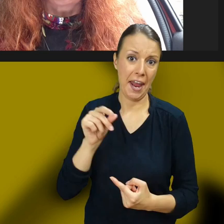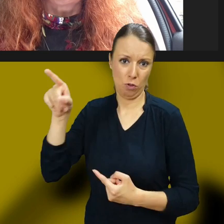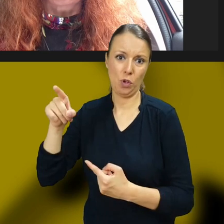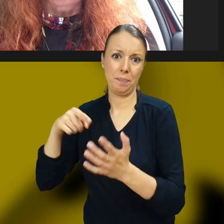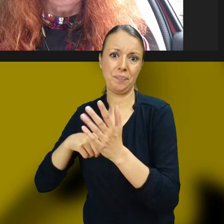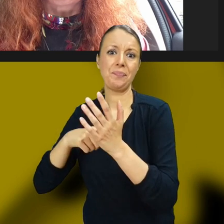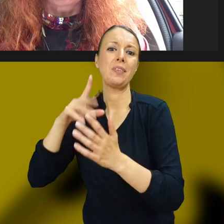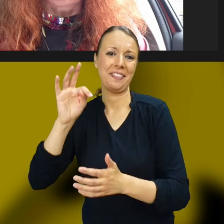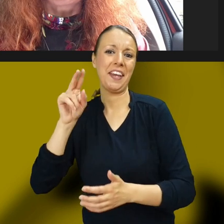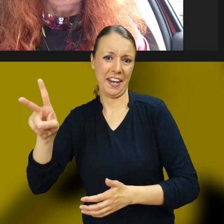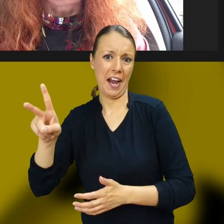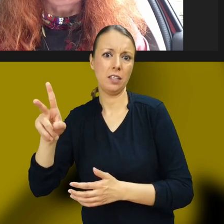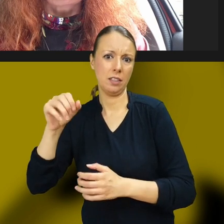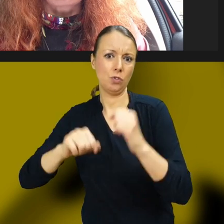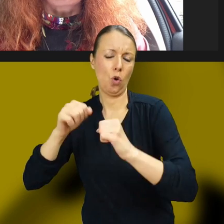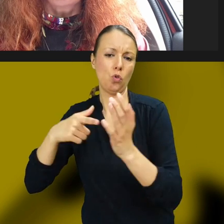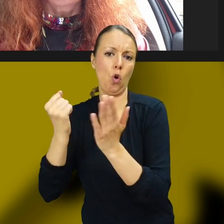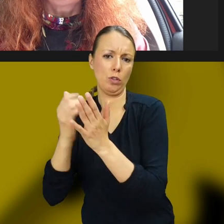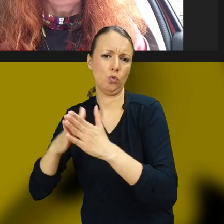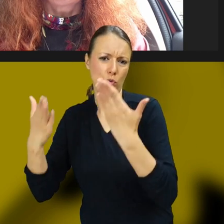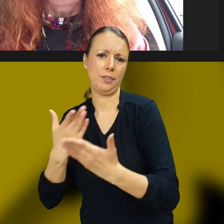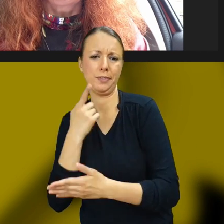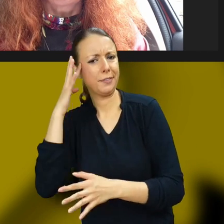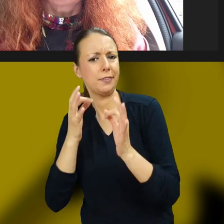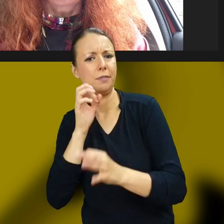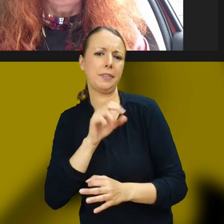wynikiem pewnej ucieczki od